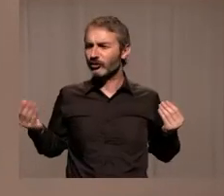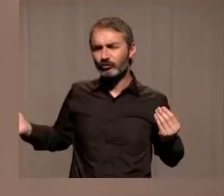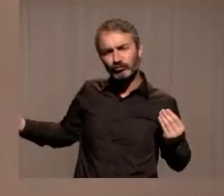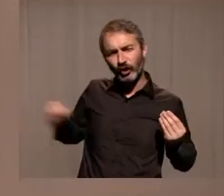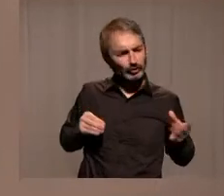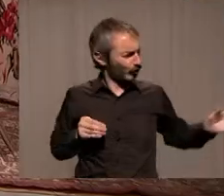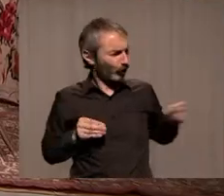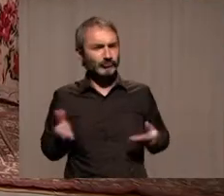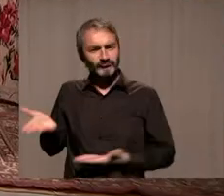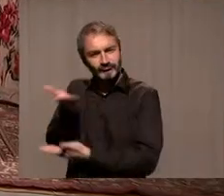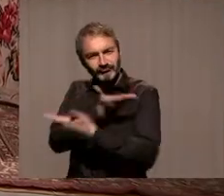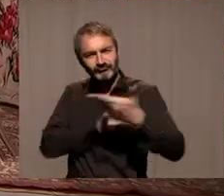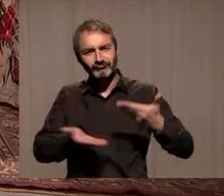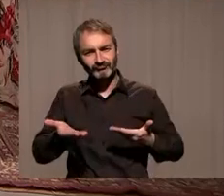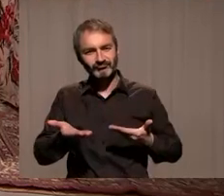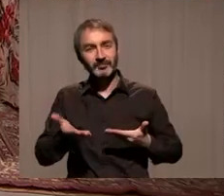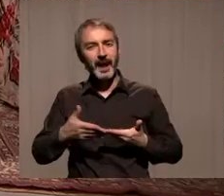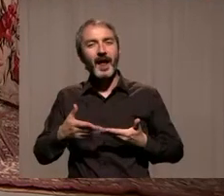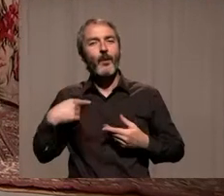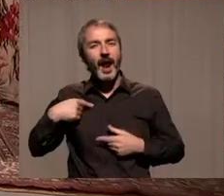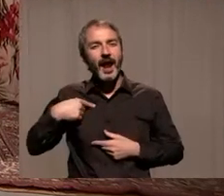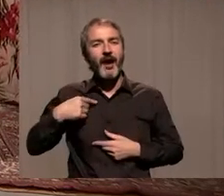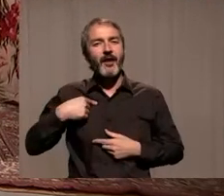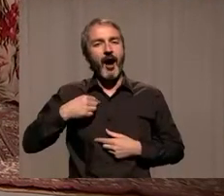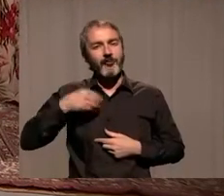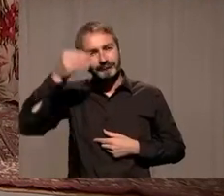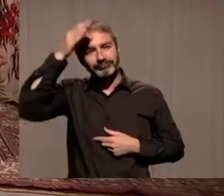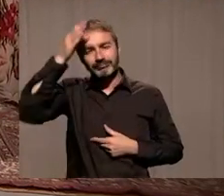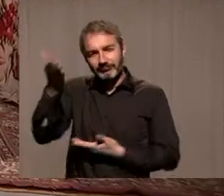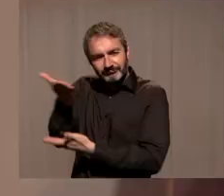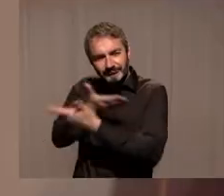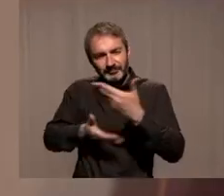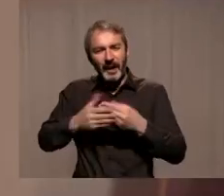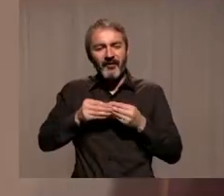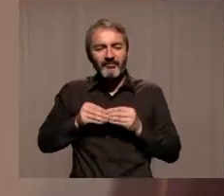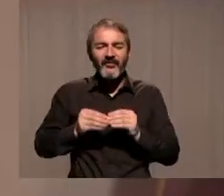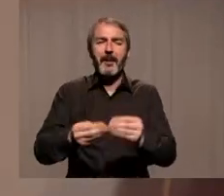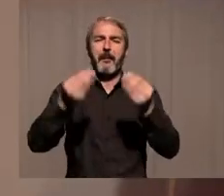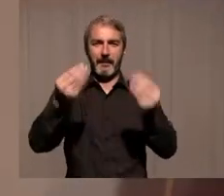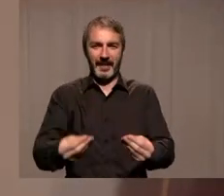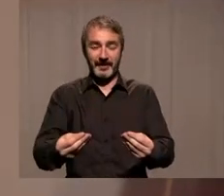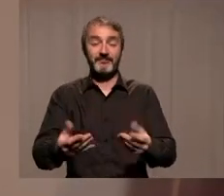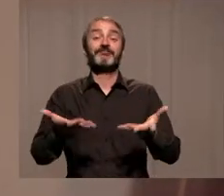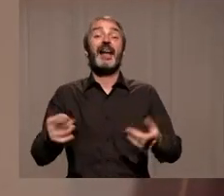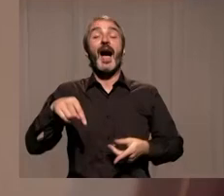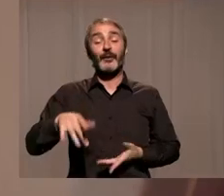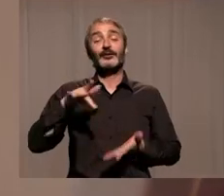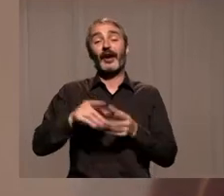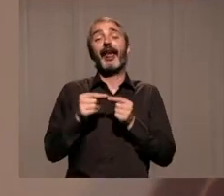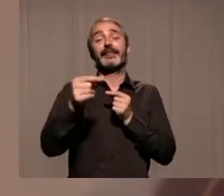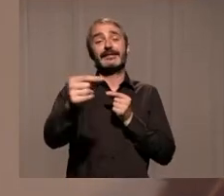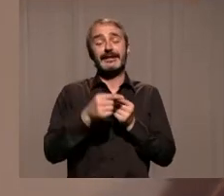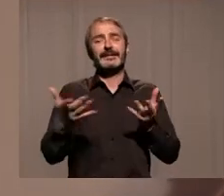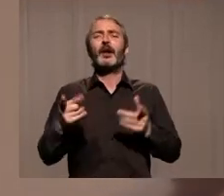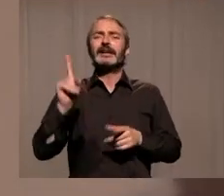nosaltres i tenen el coneixement per compartir, per poder-ho fer bé. Per tant, avui, malgrat la distància, és un dia molt